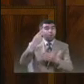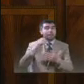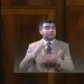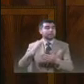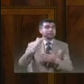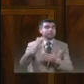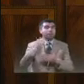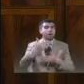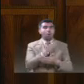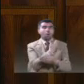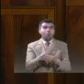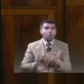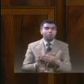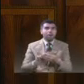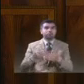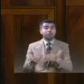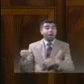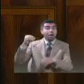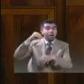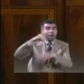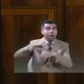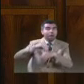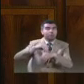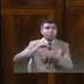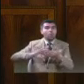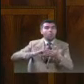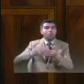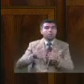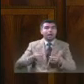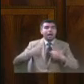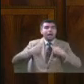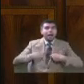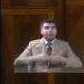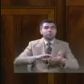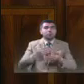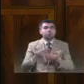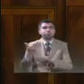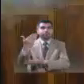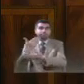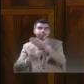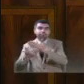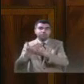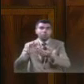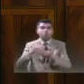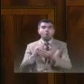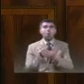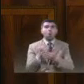الحكومة ومنذ توليها المسؤولية جعلت من الاستعادة التدريجية للتوازنات المالية أولوية